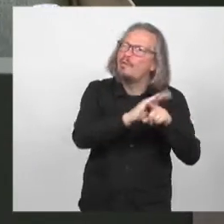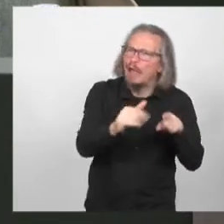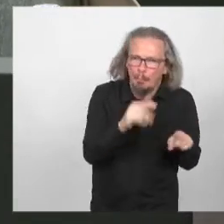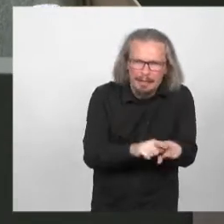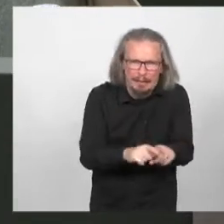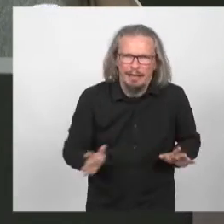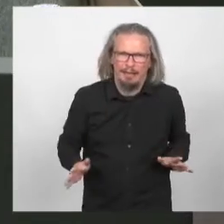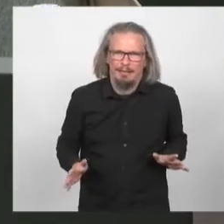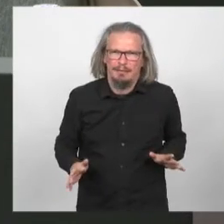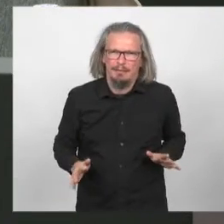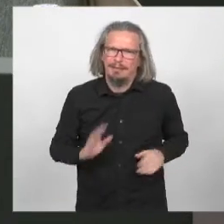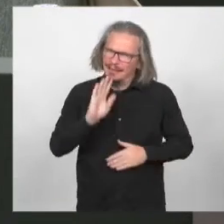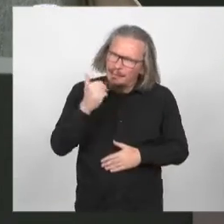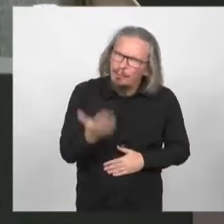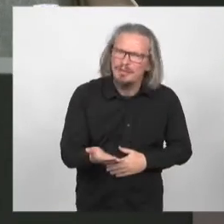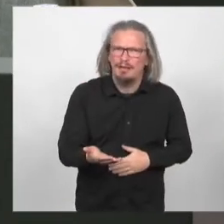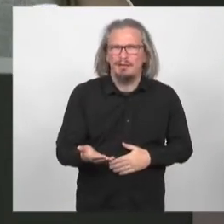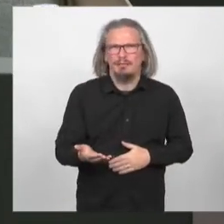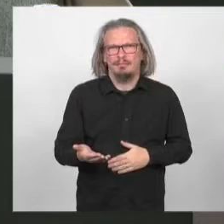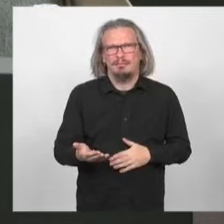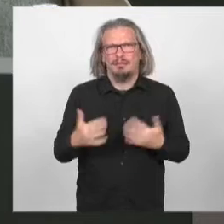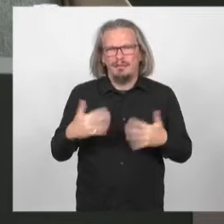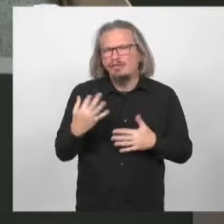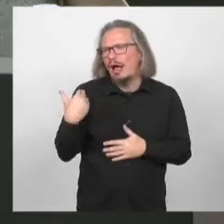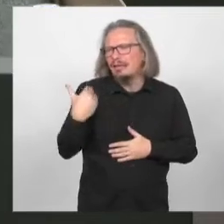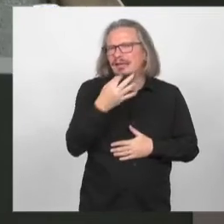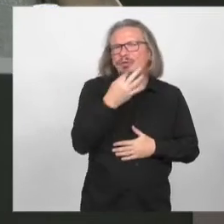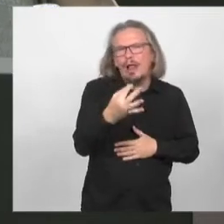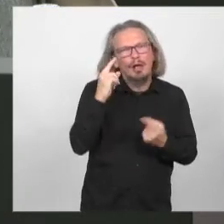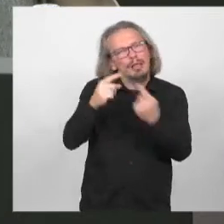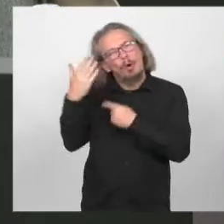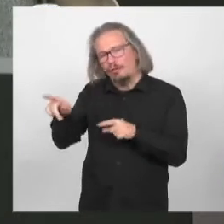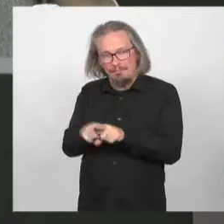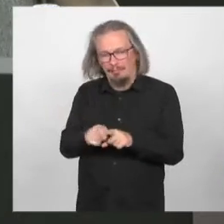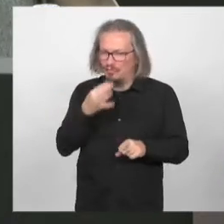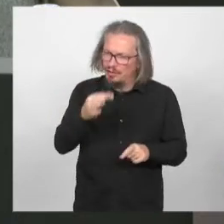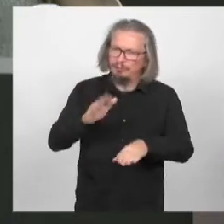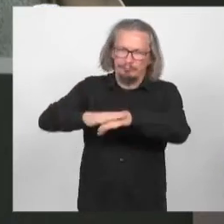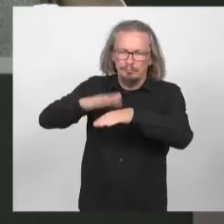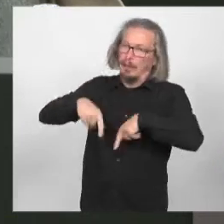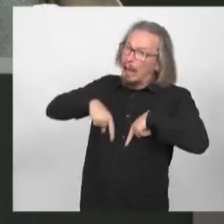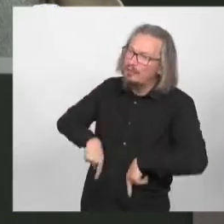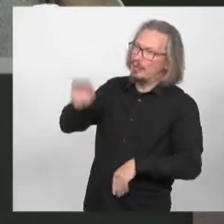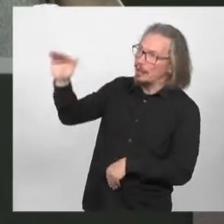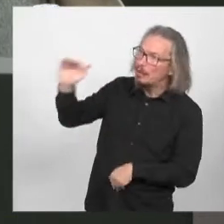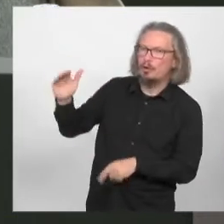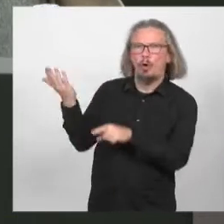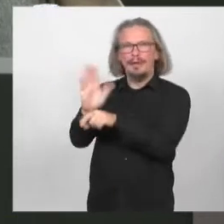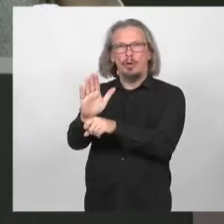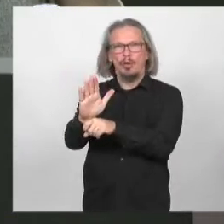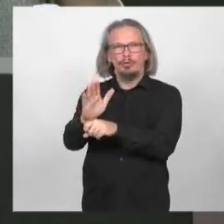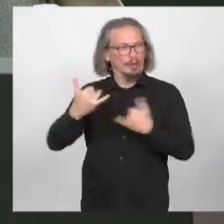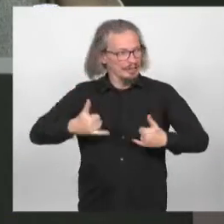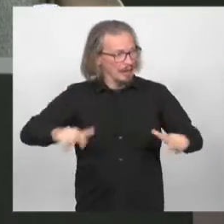plus. Permettez-moi donc, et comme ça l'a été tout à l'heure le cas sur d'autres sujets, d'interpeller l'État et ses représentants présents dans